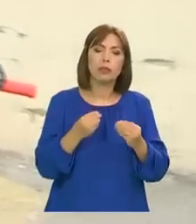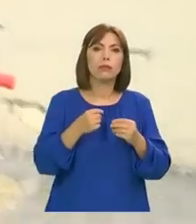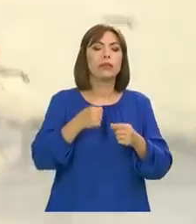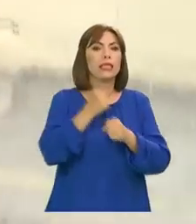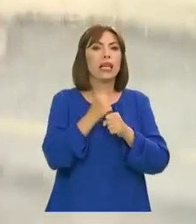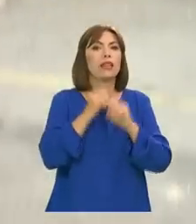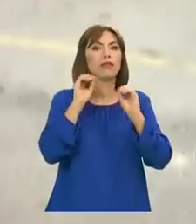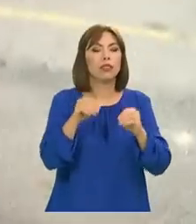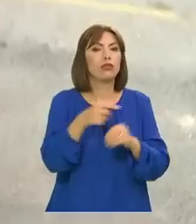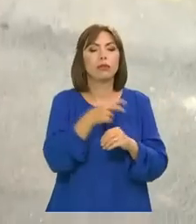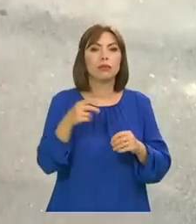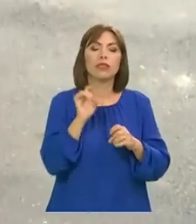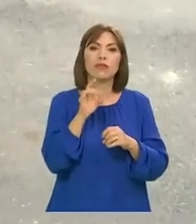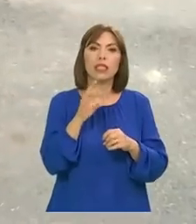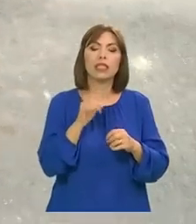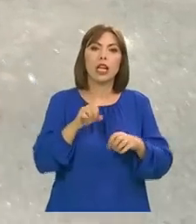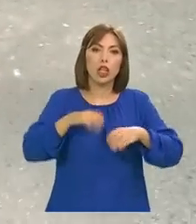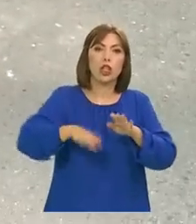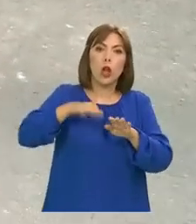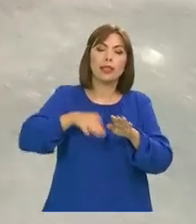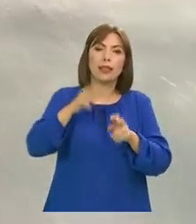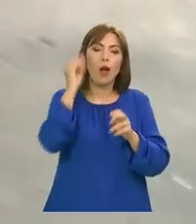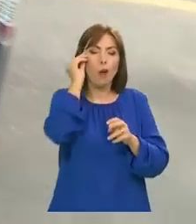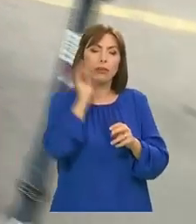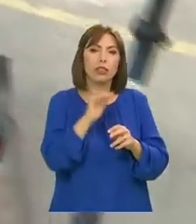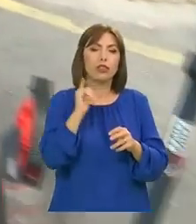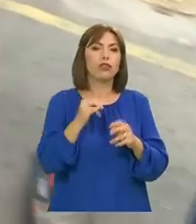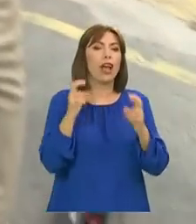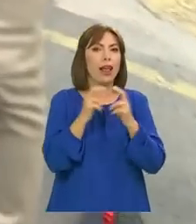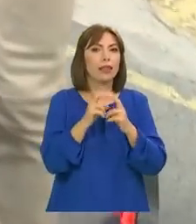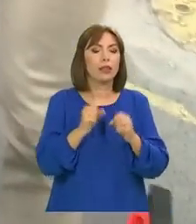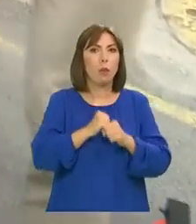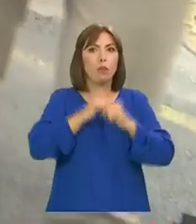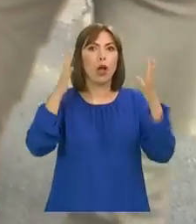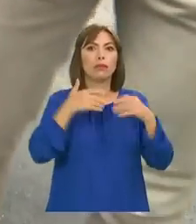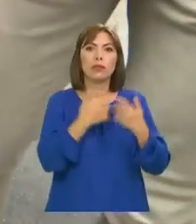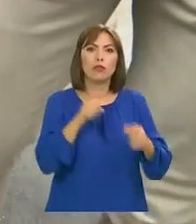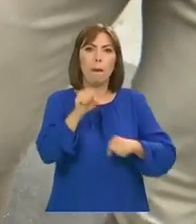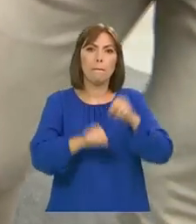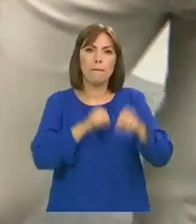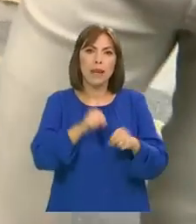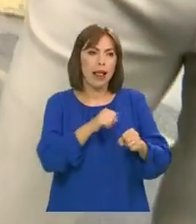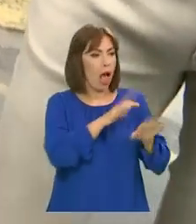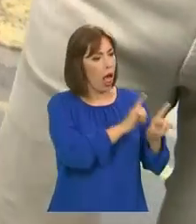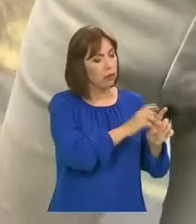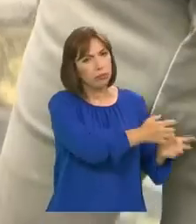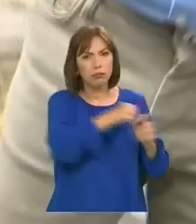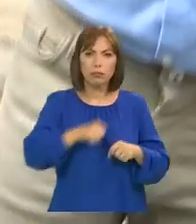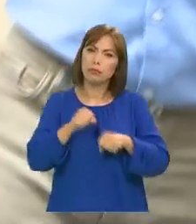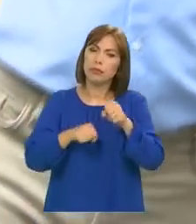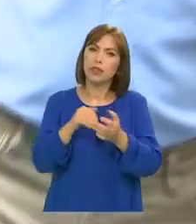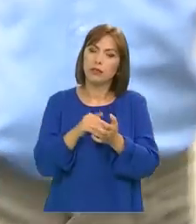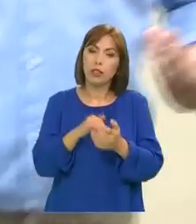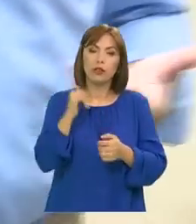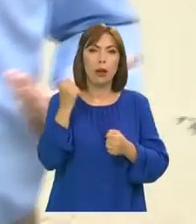la trotinetele clasice sau electrice a explodat. Asta înseamnă că am început să ne scoatem bicicletele de la naftalină. Iar când vine vorba de